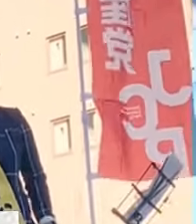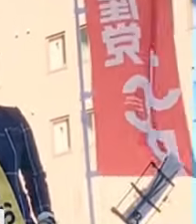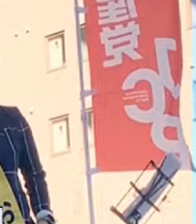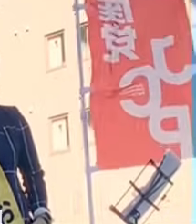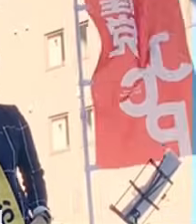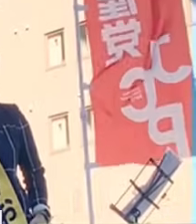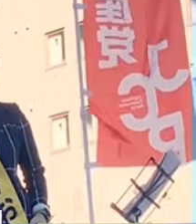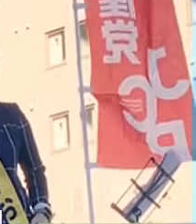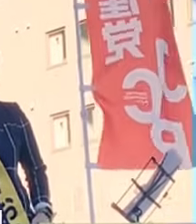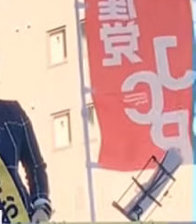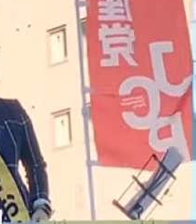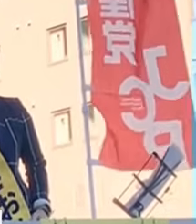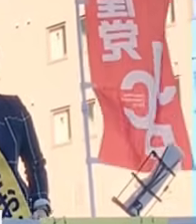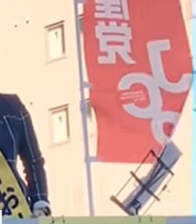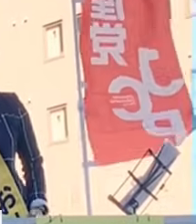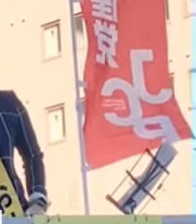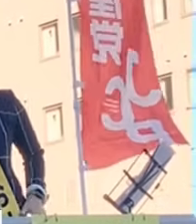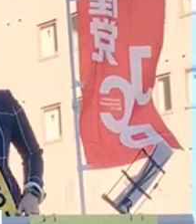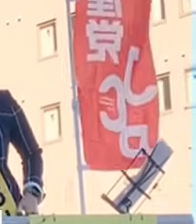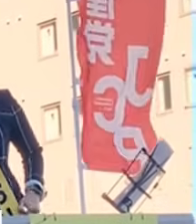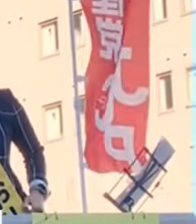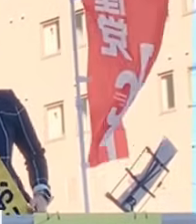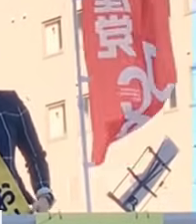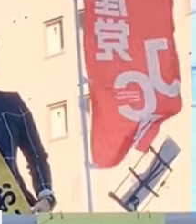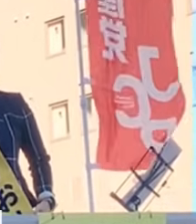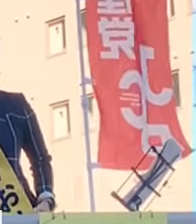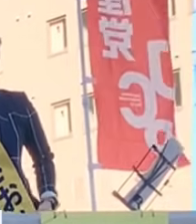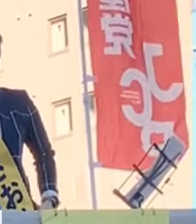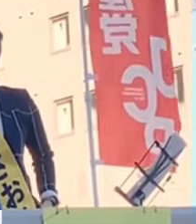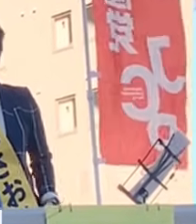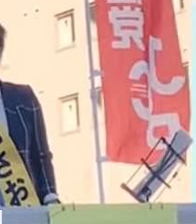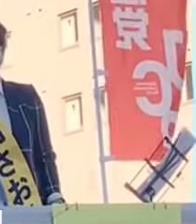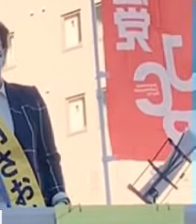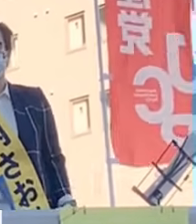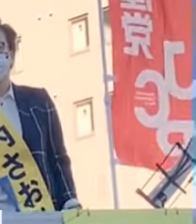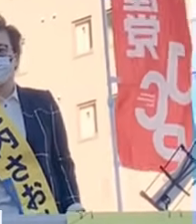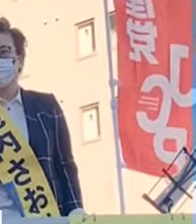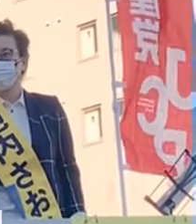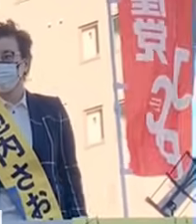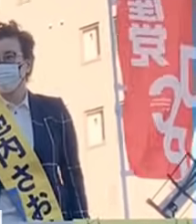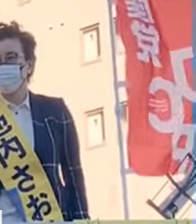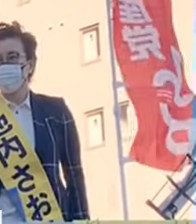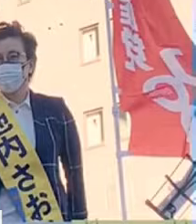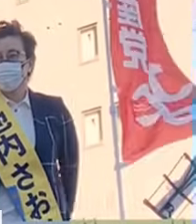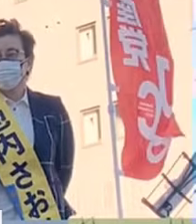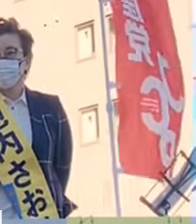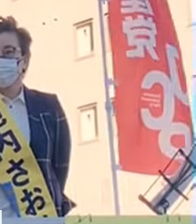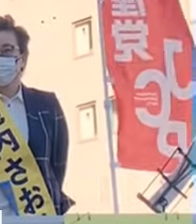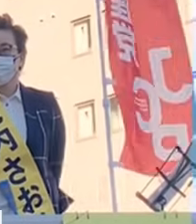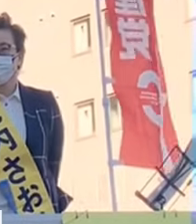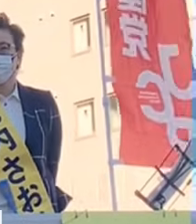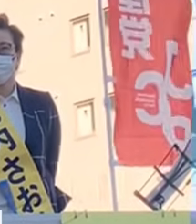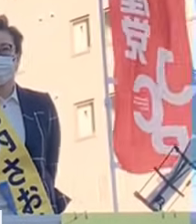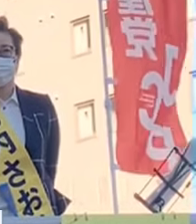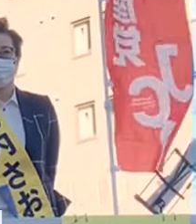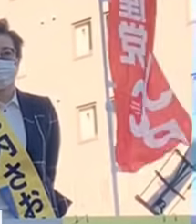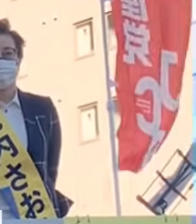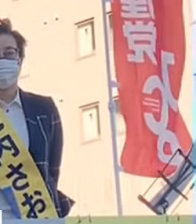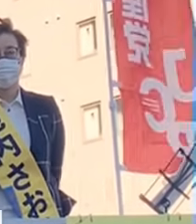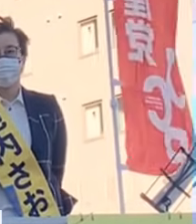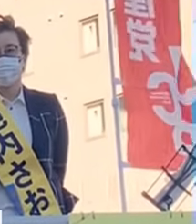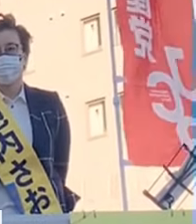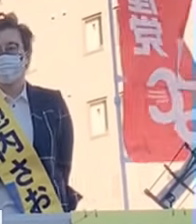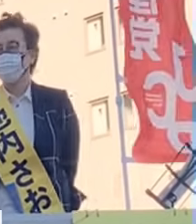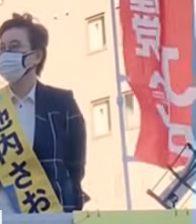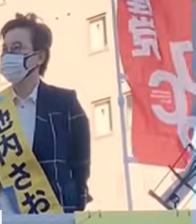は今の政権があまりにも腐ってるからです。このままにしておけないと私は確信している